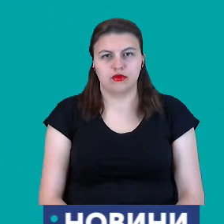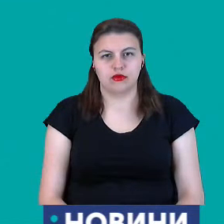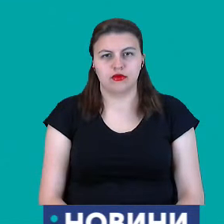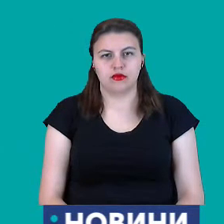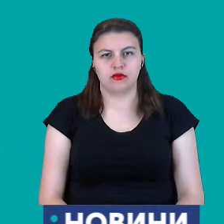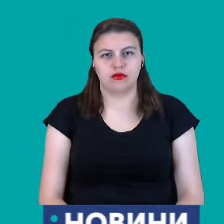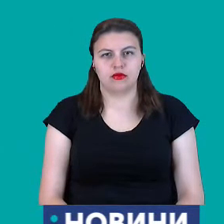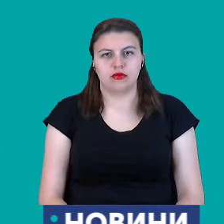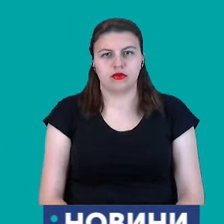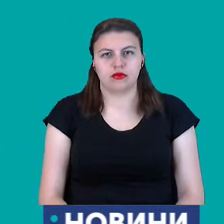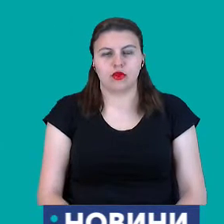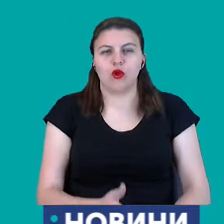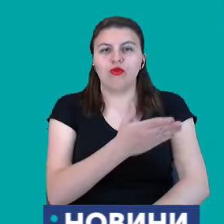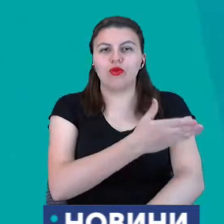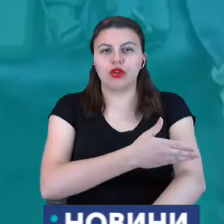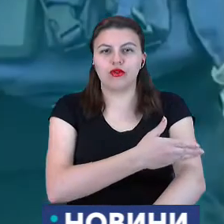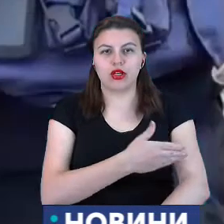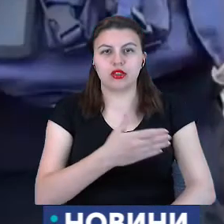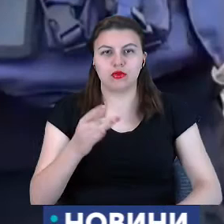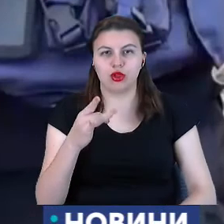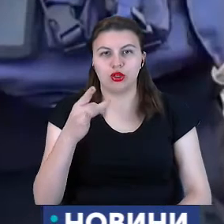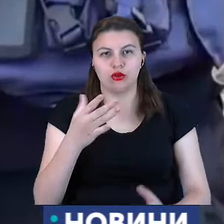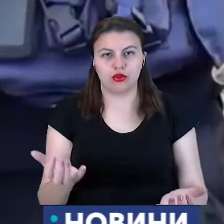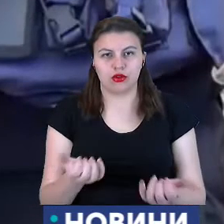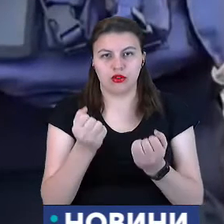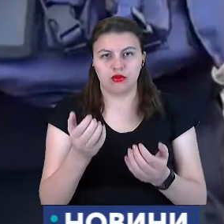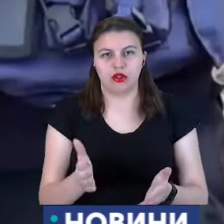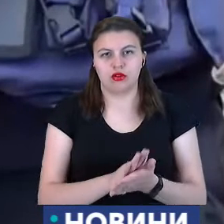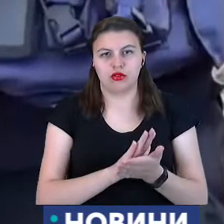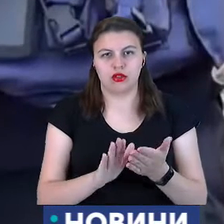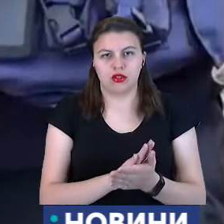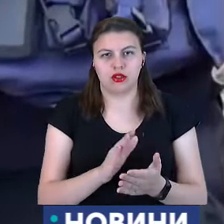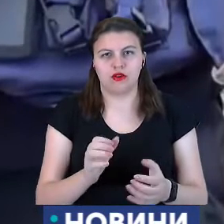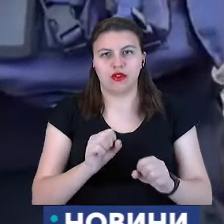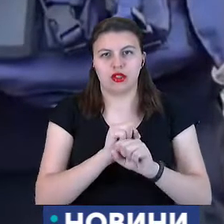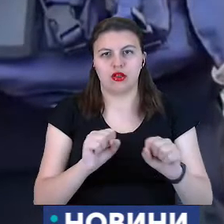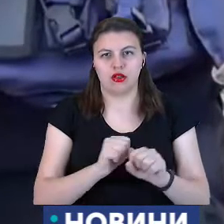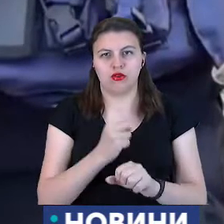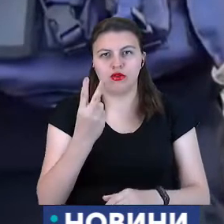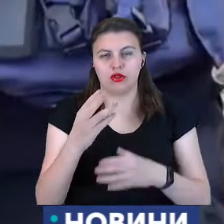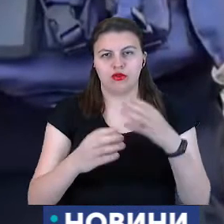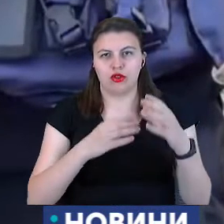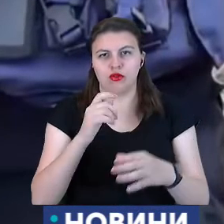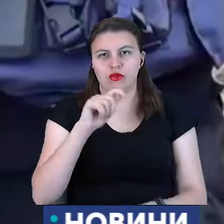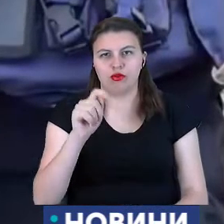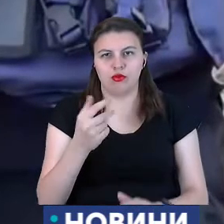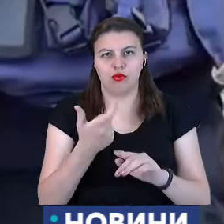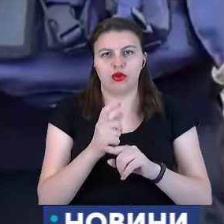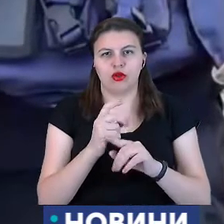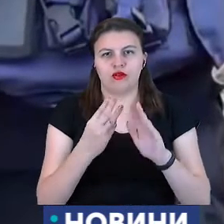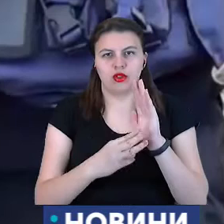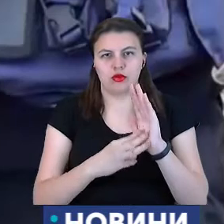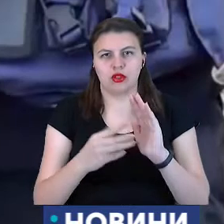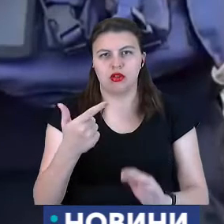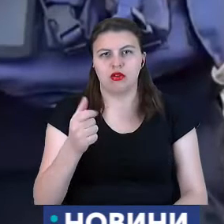У Волноваському районі рятувальники очистили від снарядів Другої світової війни понад 80 гектарів землі. Поблизу селища Ольгенка